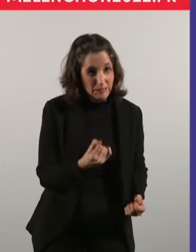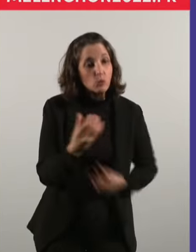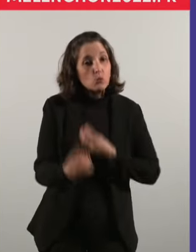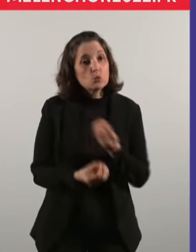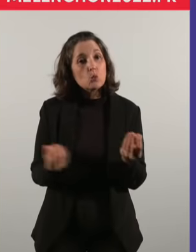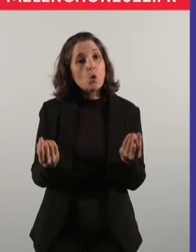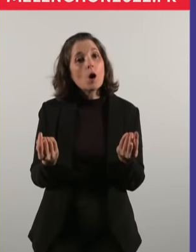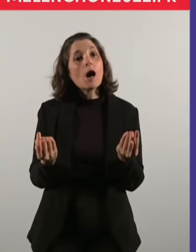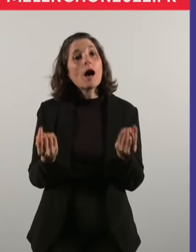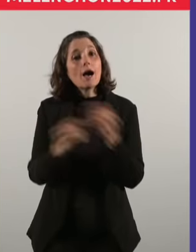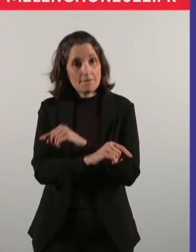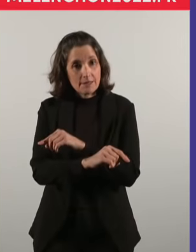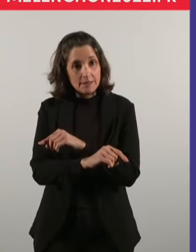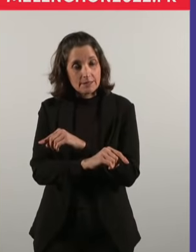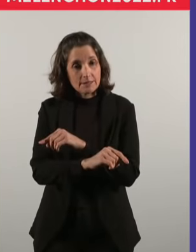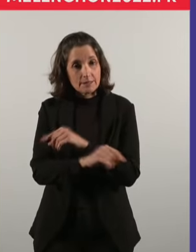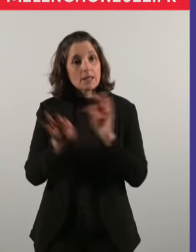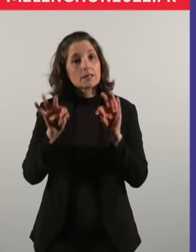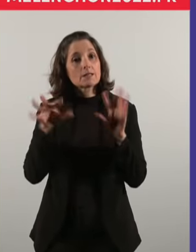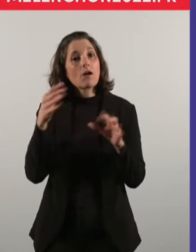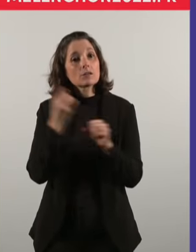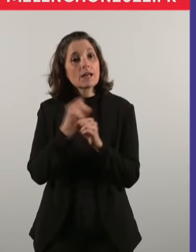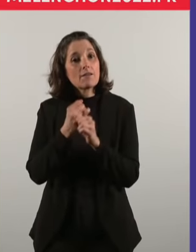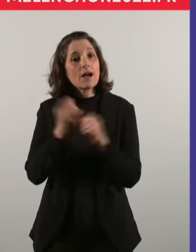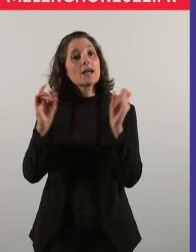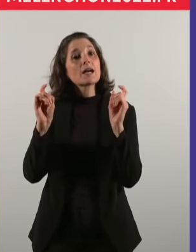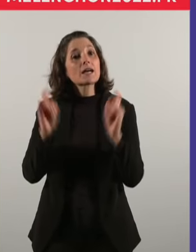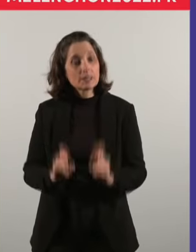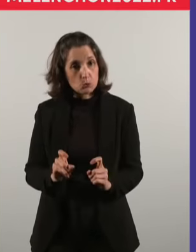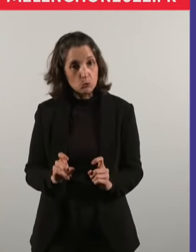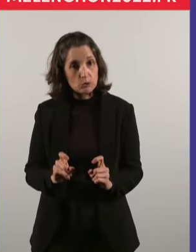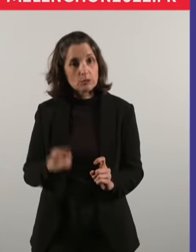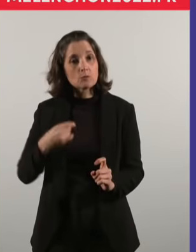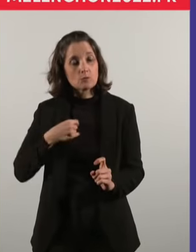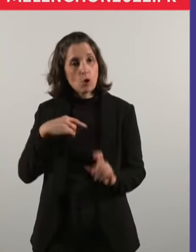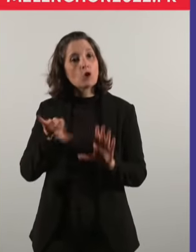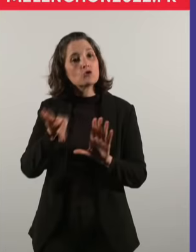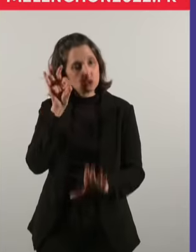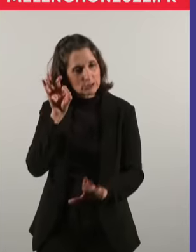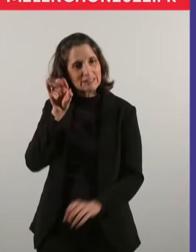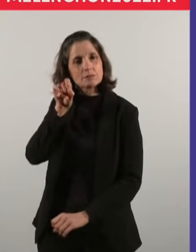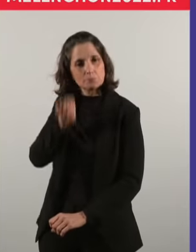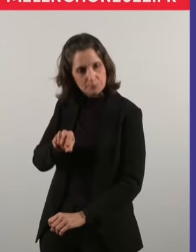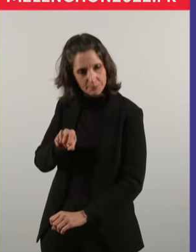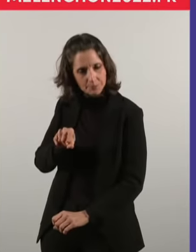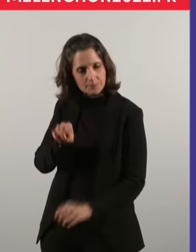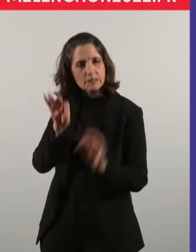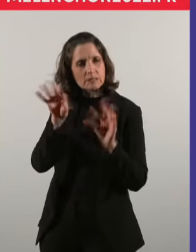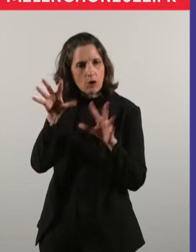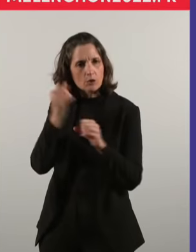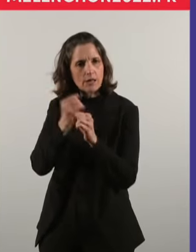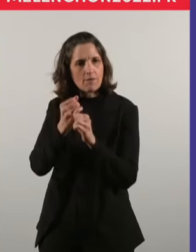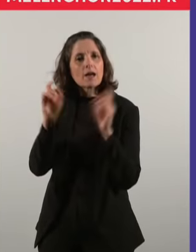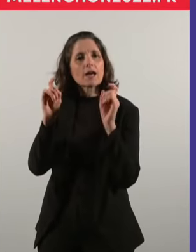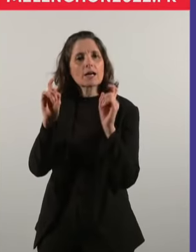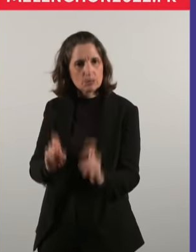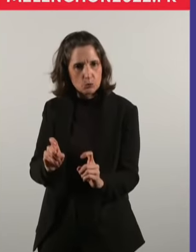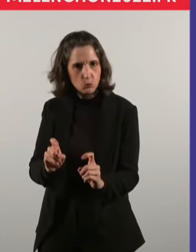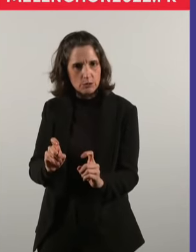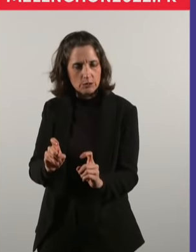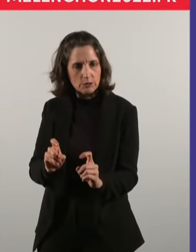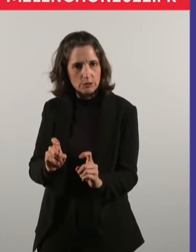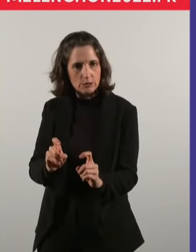produire de la réduction du temps de travail ? Eh bien, nous optons pour la réduction du temps de travail. Le rétablissement